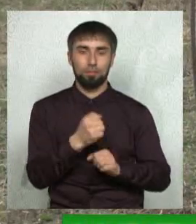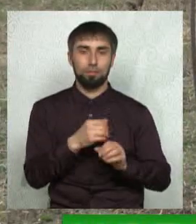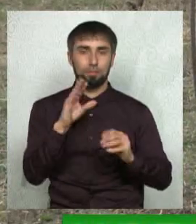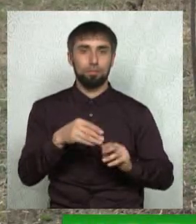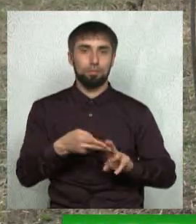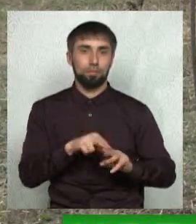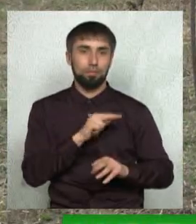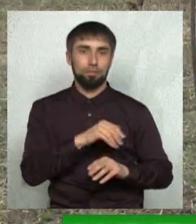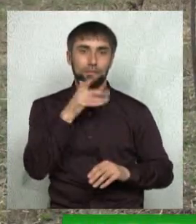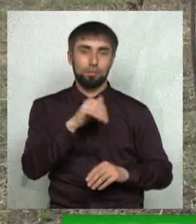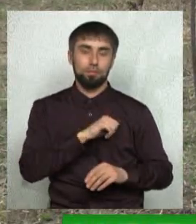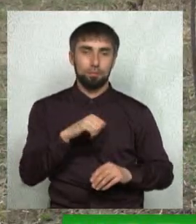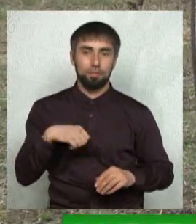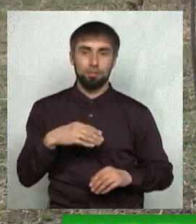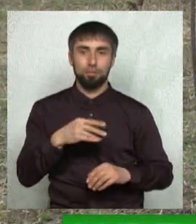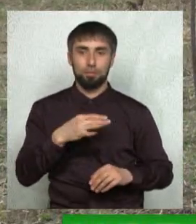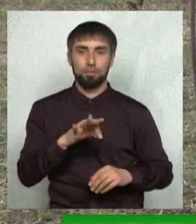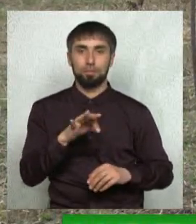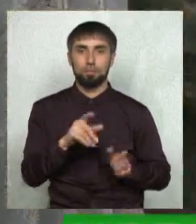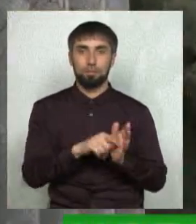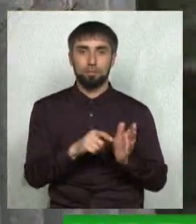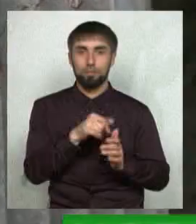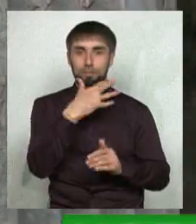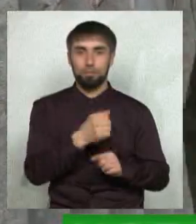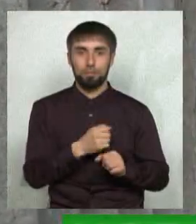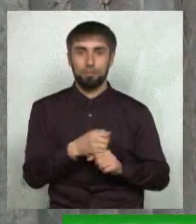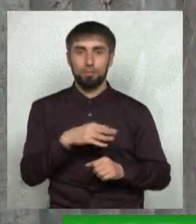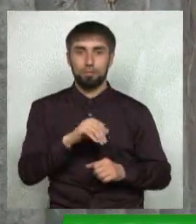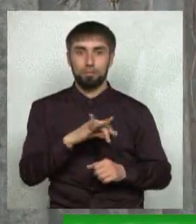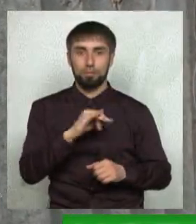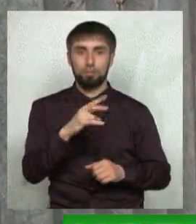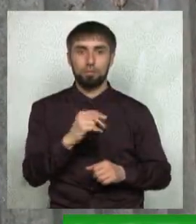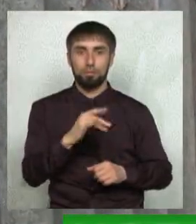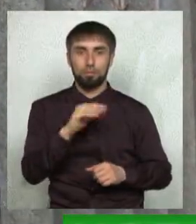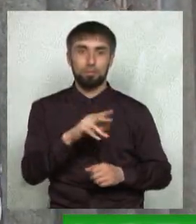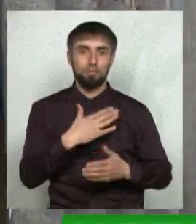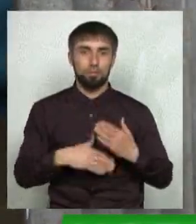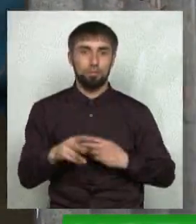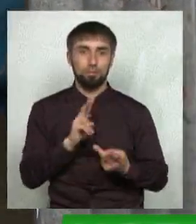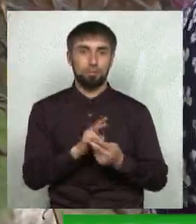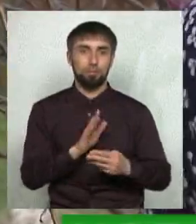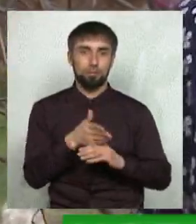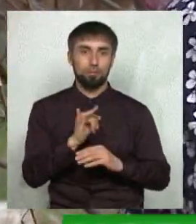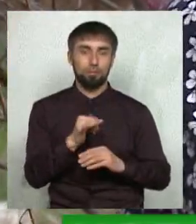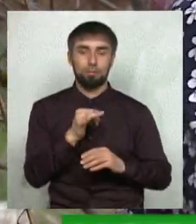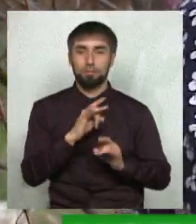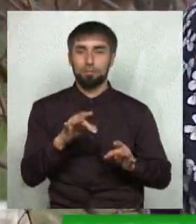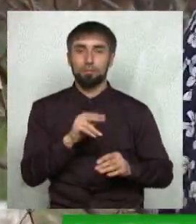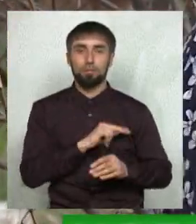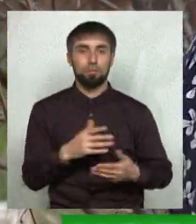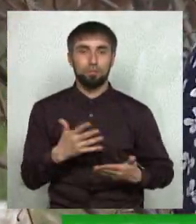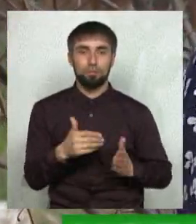ту работу, которую самостоятельно пенсионеры осилить не могут. Тамара Нанаева с радостью встречает гостей и обозначает фронт